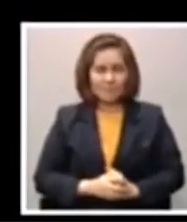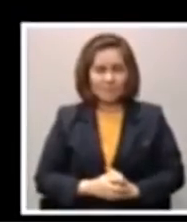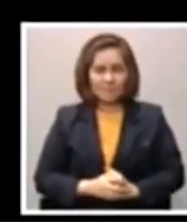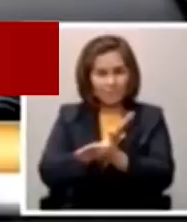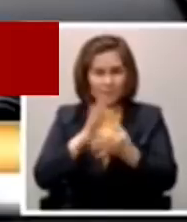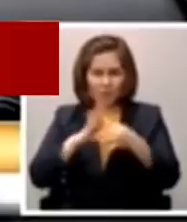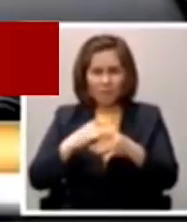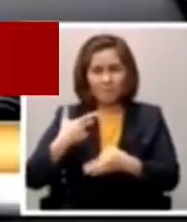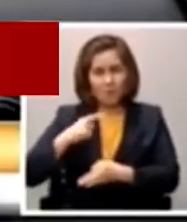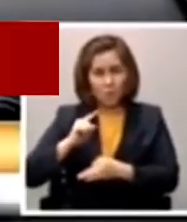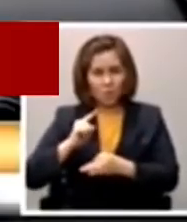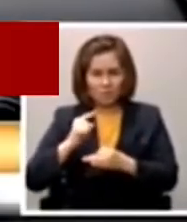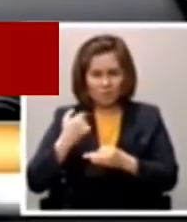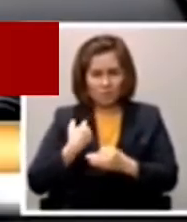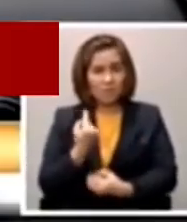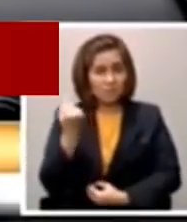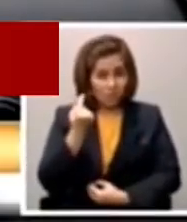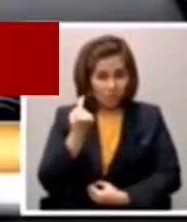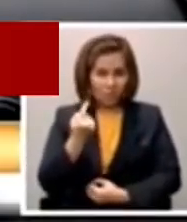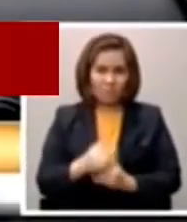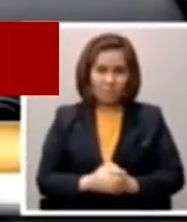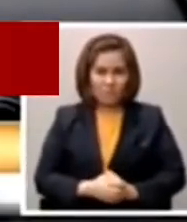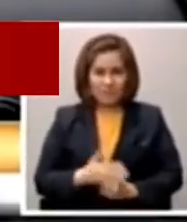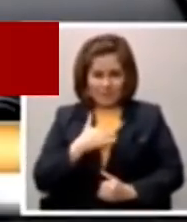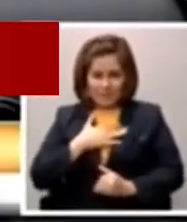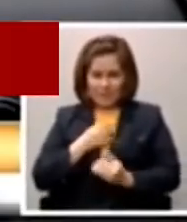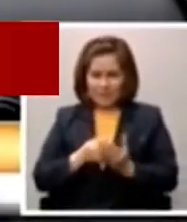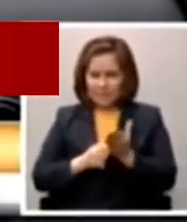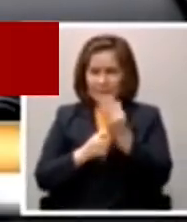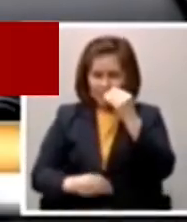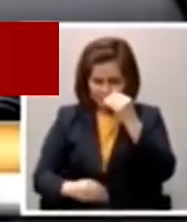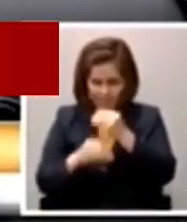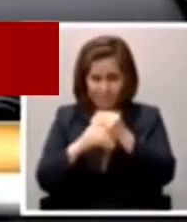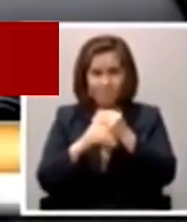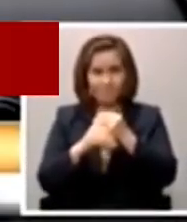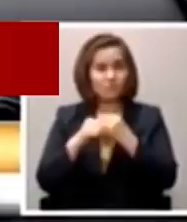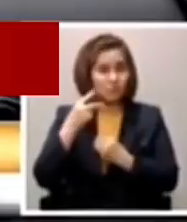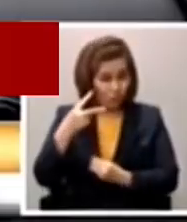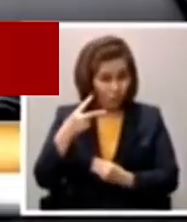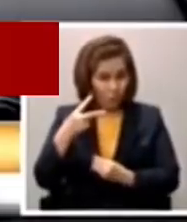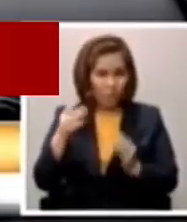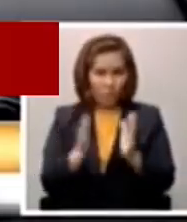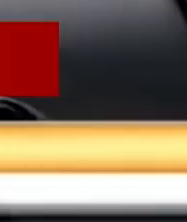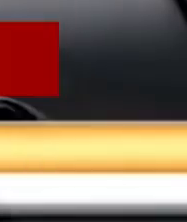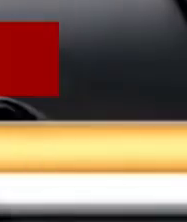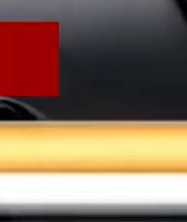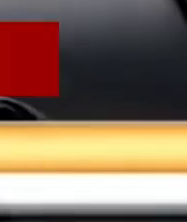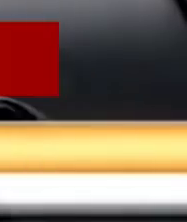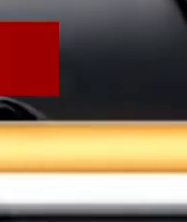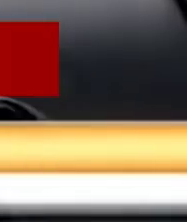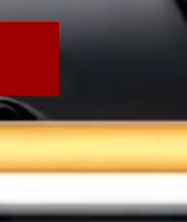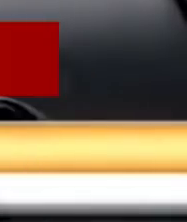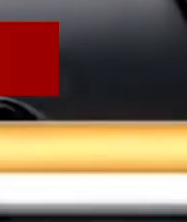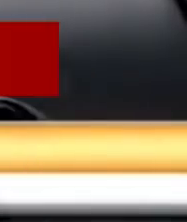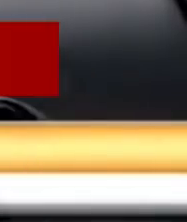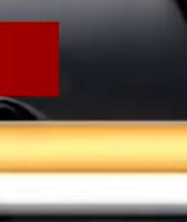พเรื่องผลประโยชน์1ข้อผมจะเสนอเพิ่มเติมให้กับท่านผบ.ทบ.อีก2ข้อเป็น3ข้อครับแร